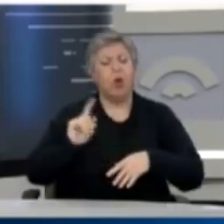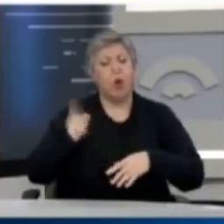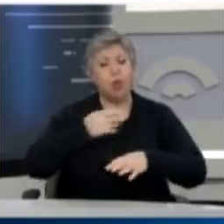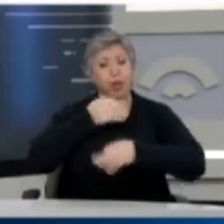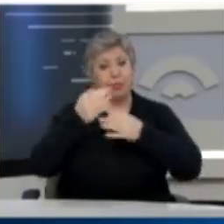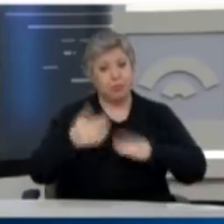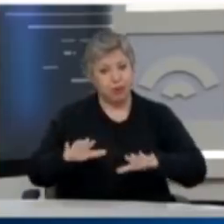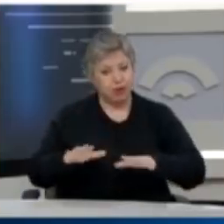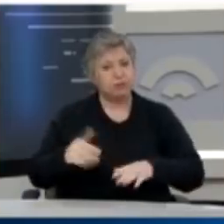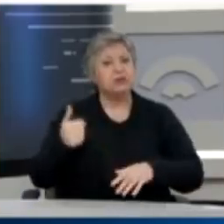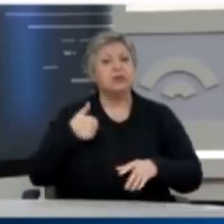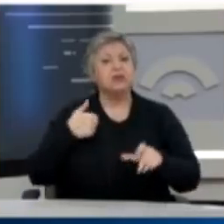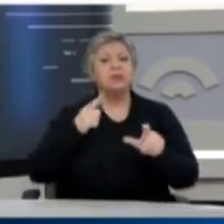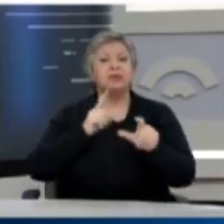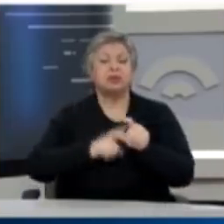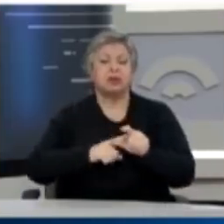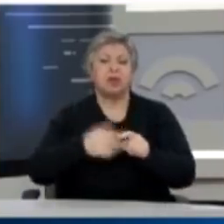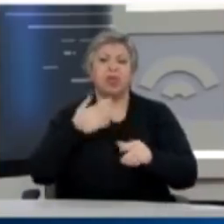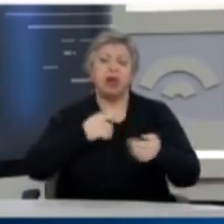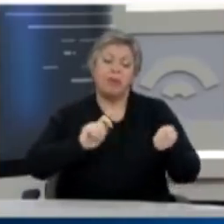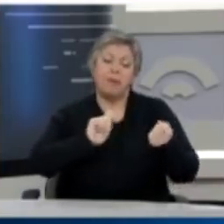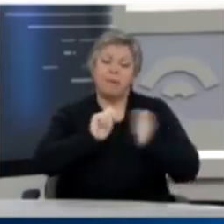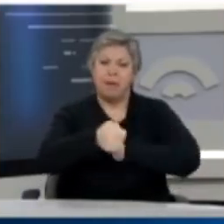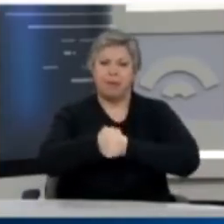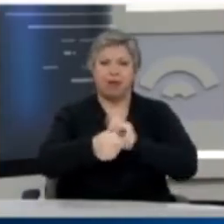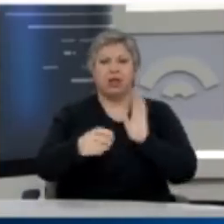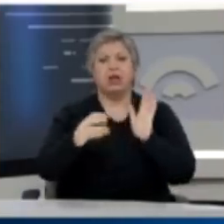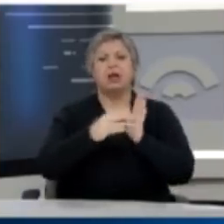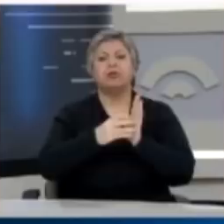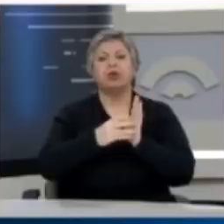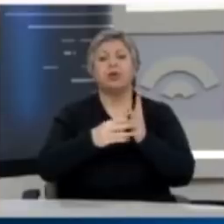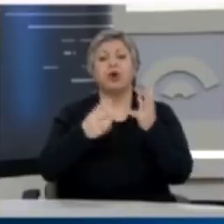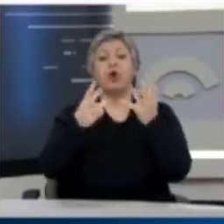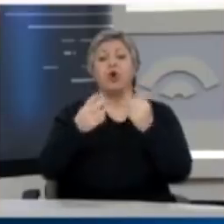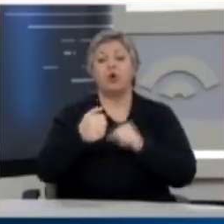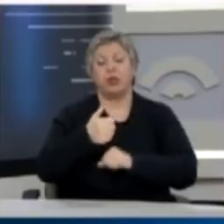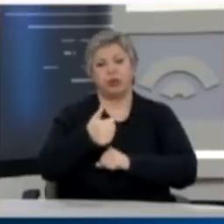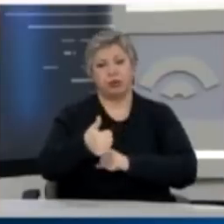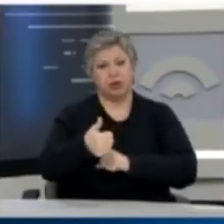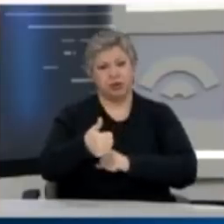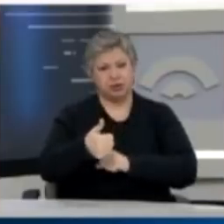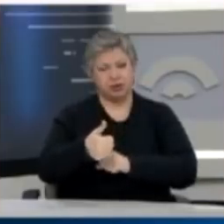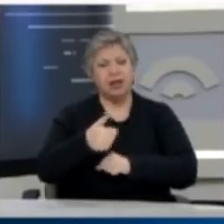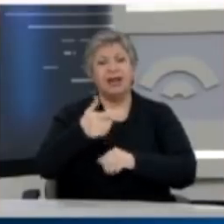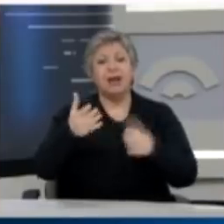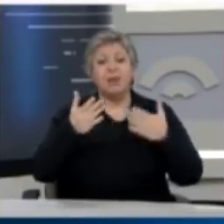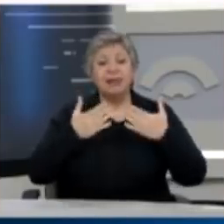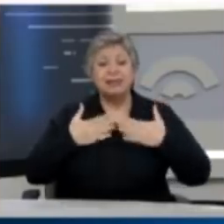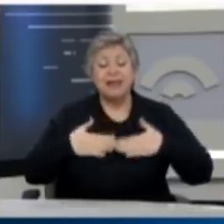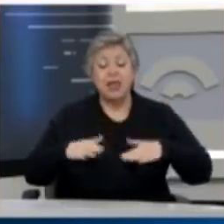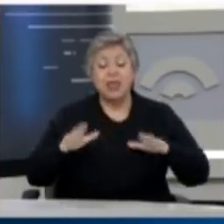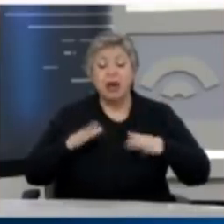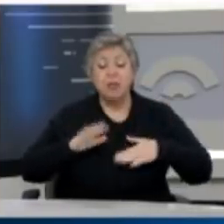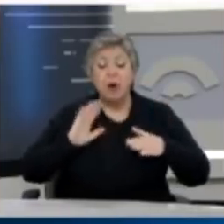ΚΚΕ υποστηρίζει την ανάγκη ριζικής αλλαγής του άρθρου 86, ώστε να αρθούν όλα μα όλα τα